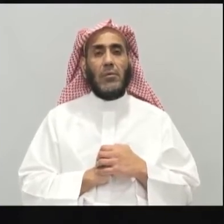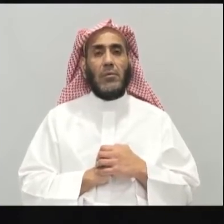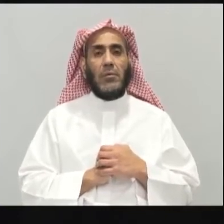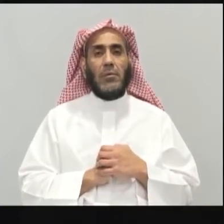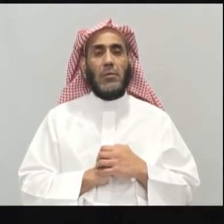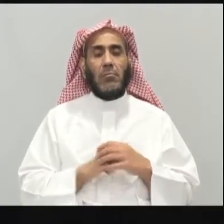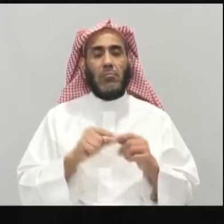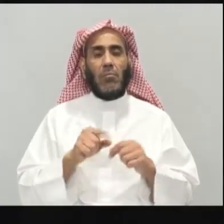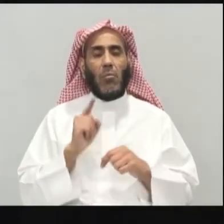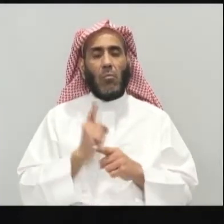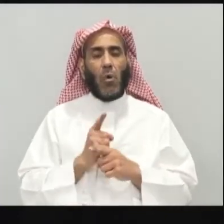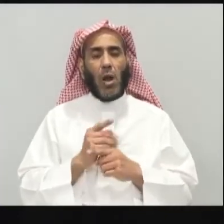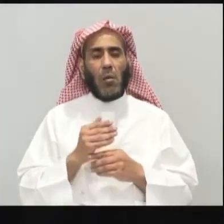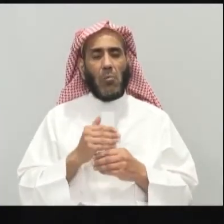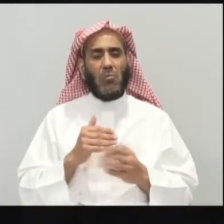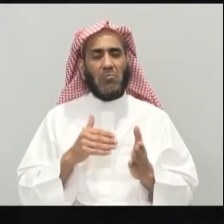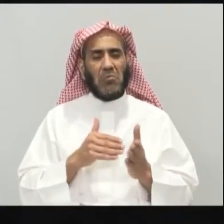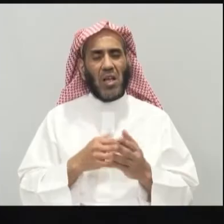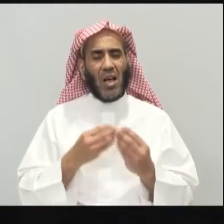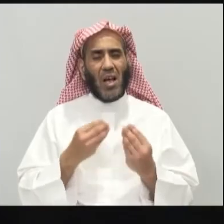ان اقتربنا من الانتهاء